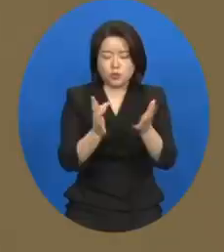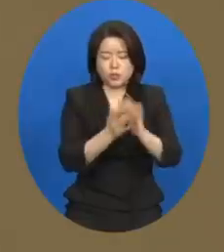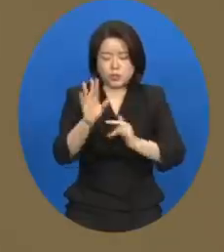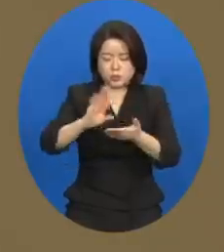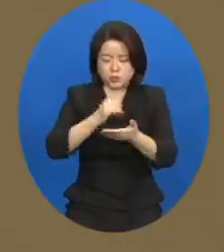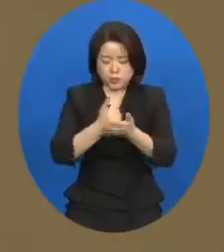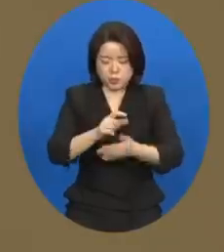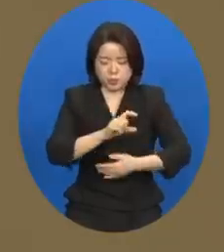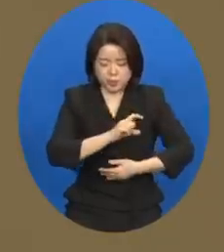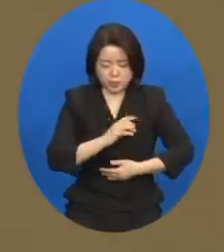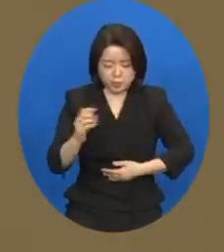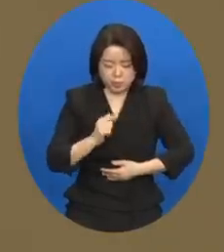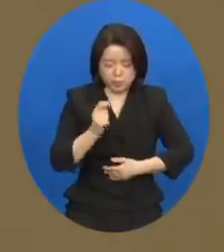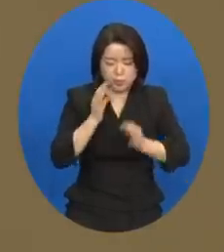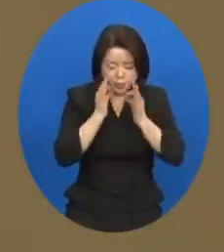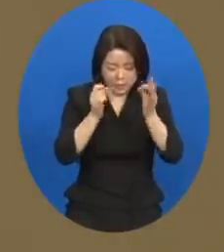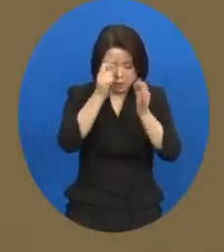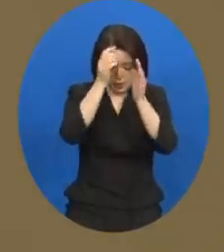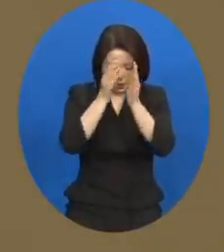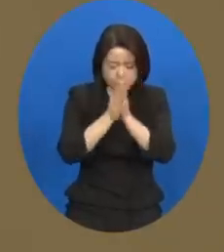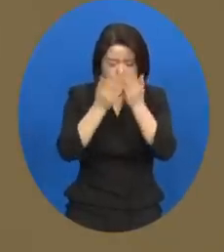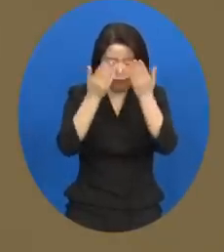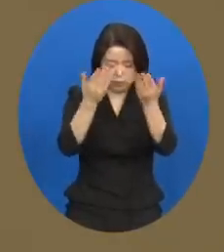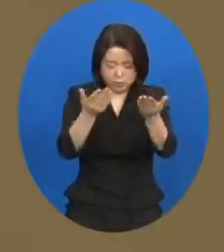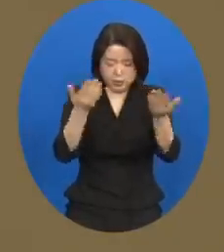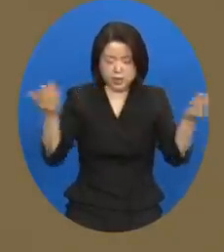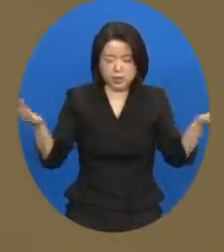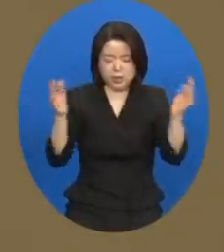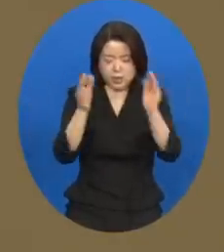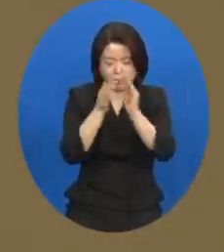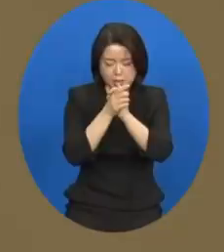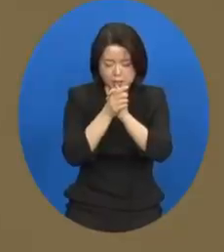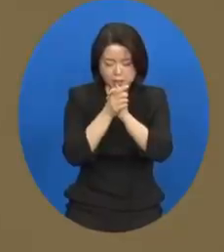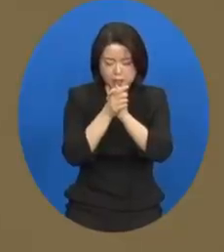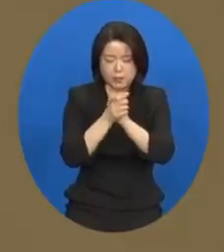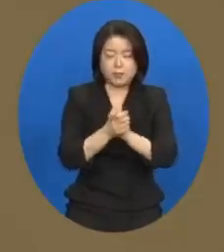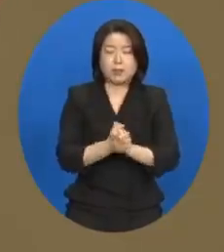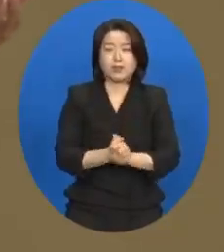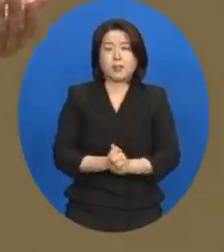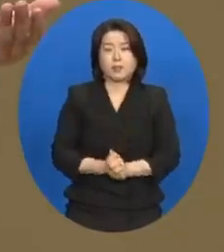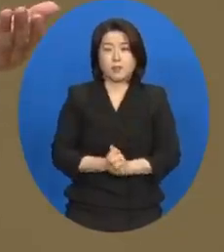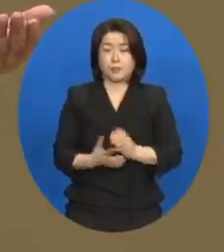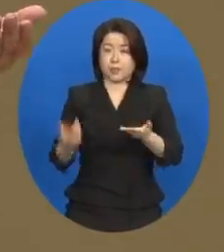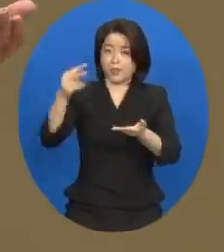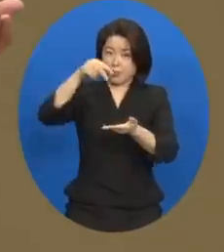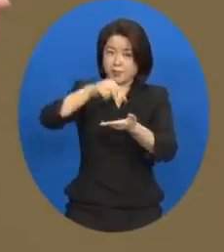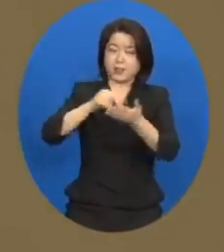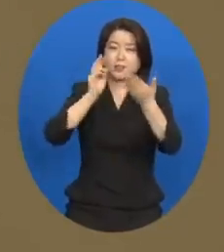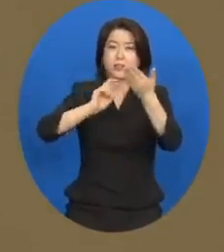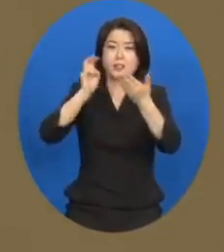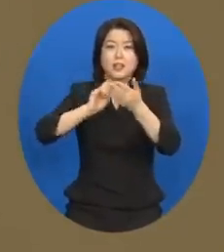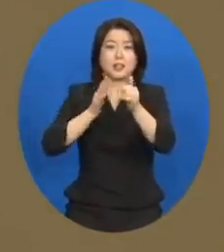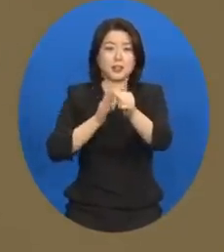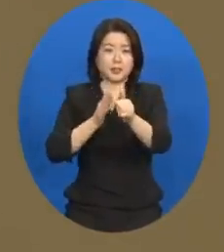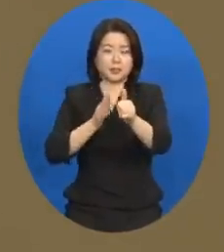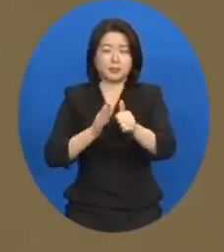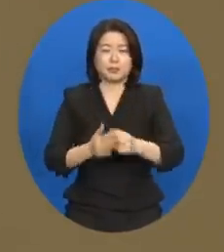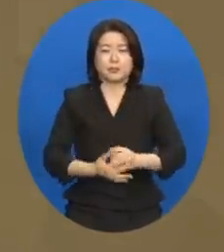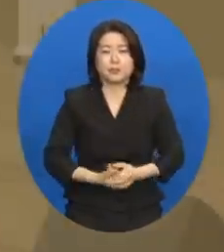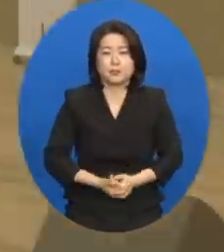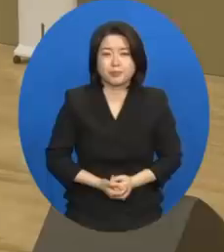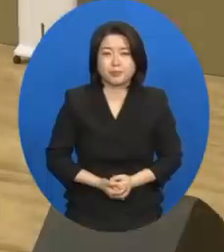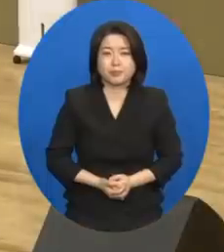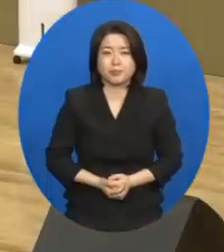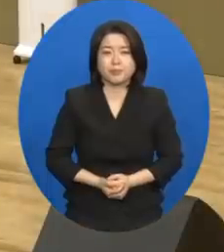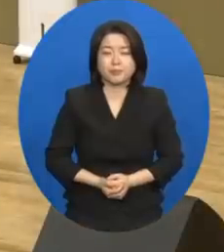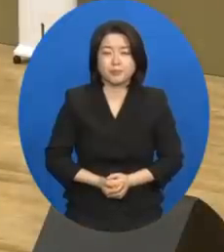그리스도 이름으로 간절히 기도합니다. 아멘. 우리 일어나셔서 찬양하겠습니다.